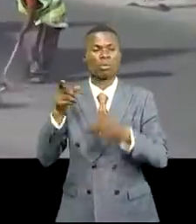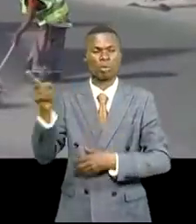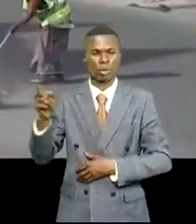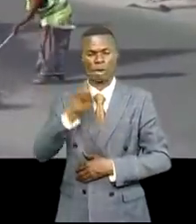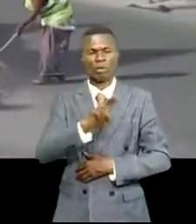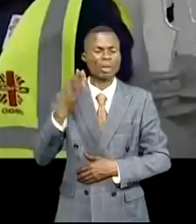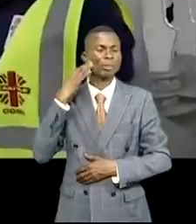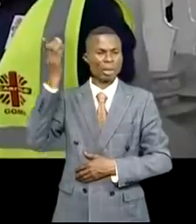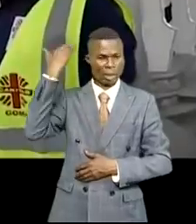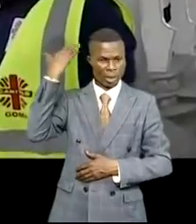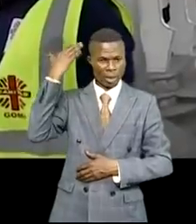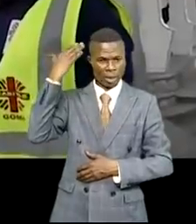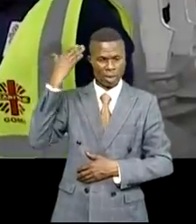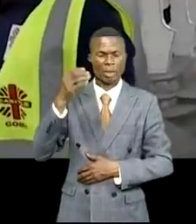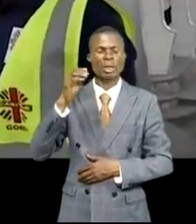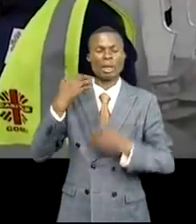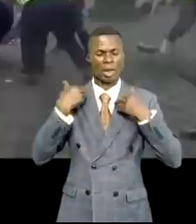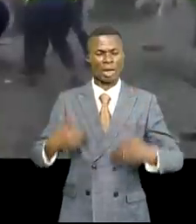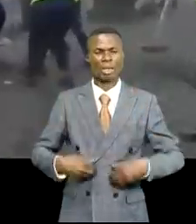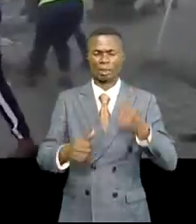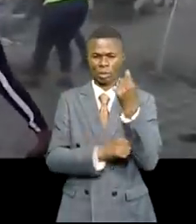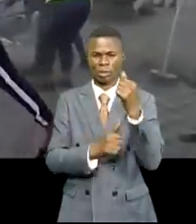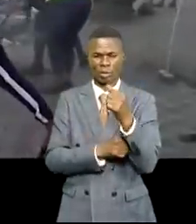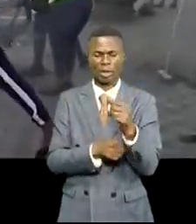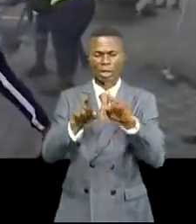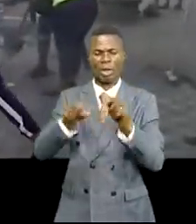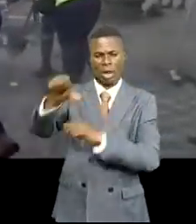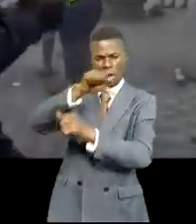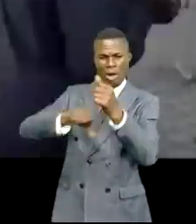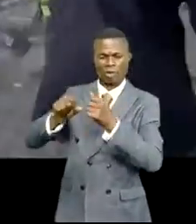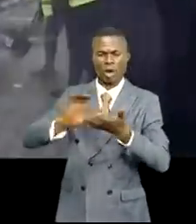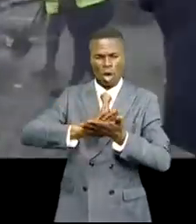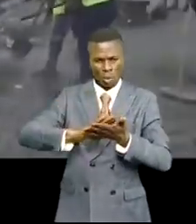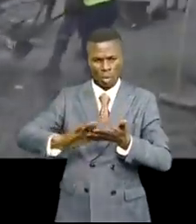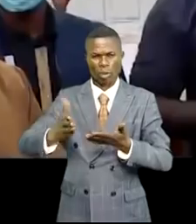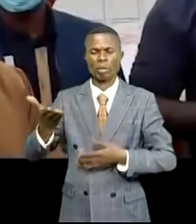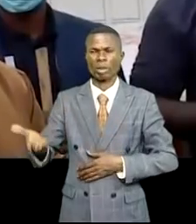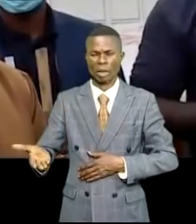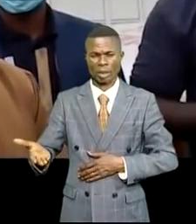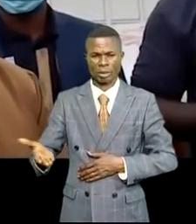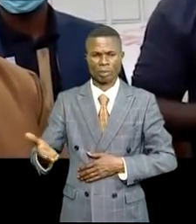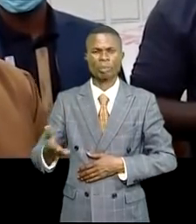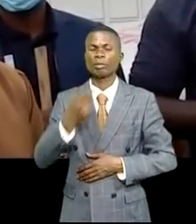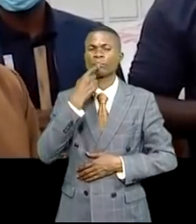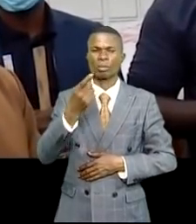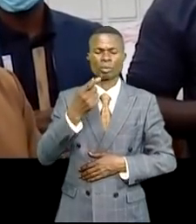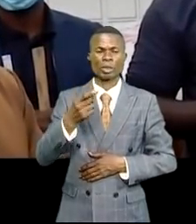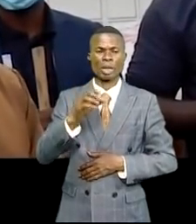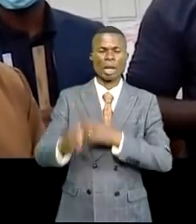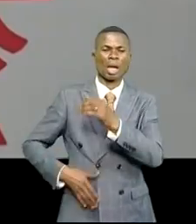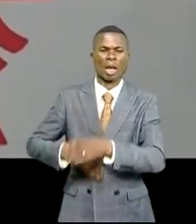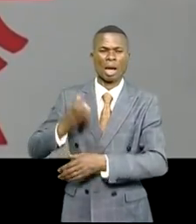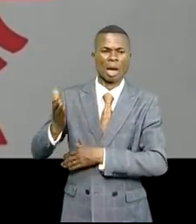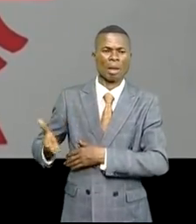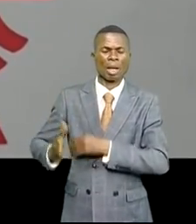22 mai dernier et reconnaît que la santé de l'homme dépend aussi de l'assainissement de son environnement, comme l'a dit M. l'abbé Richard